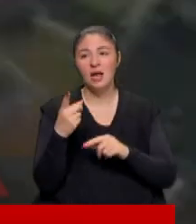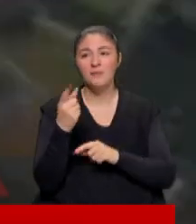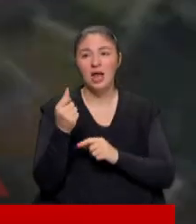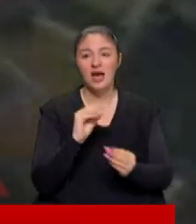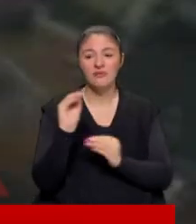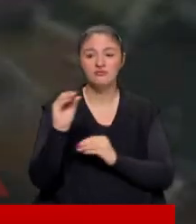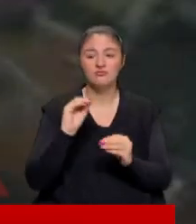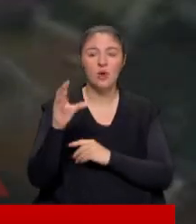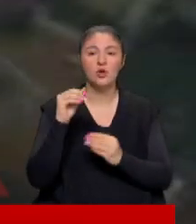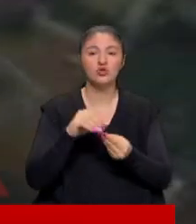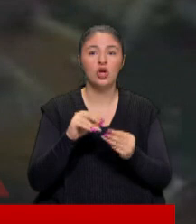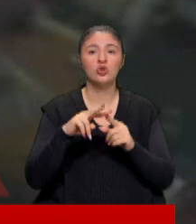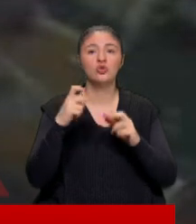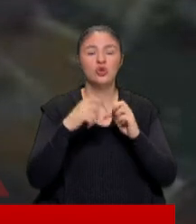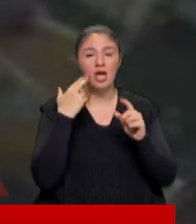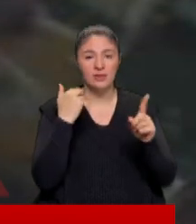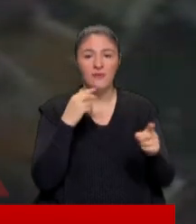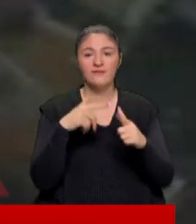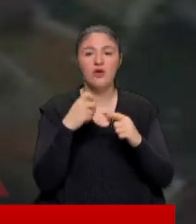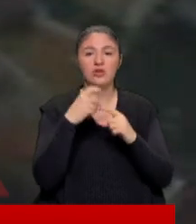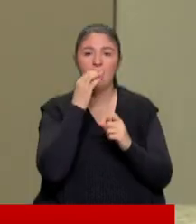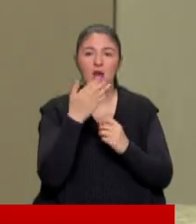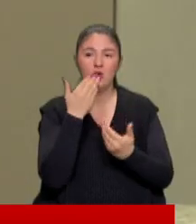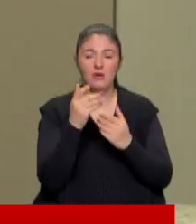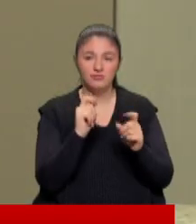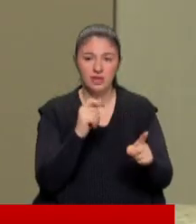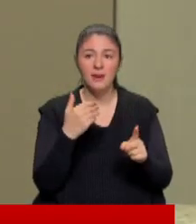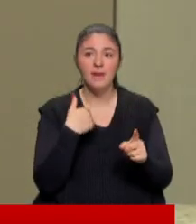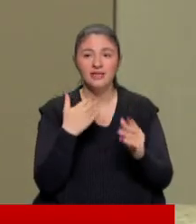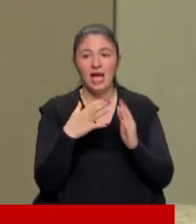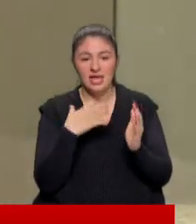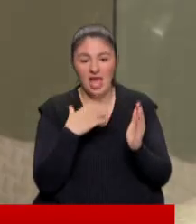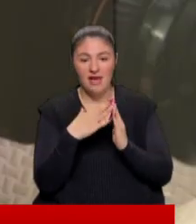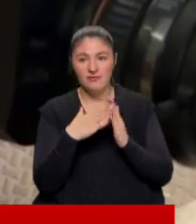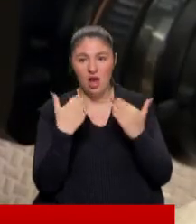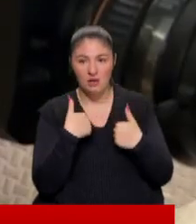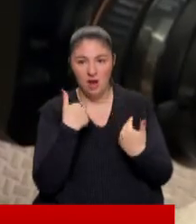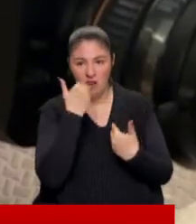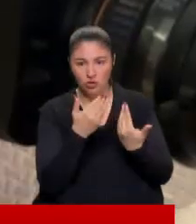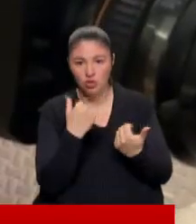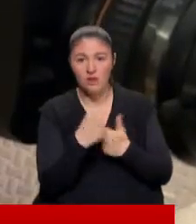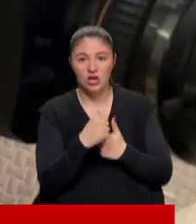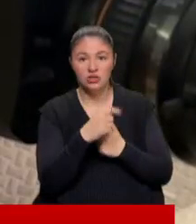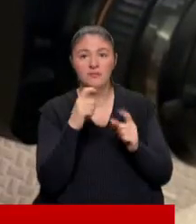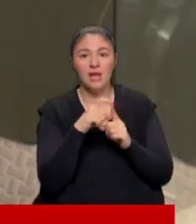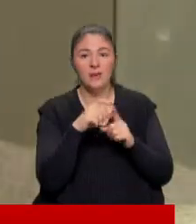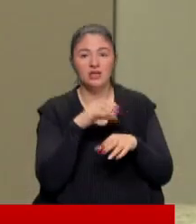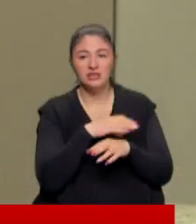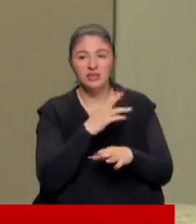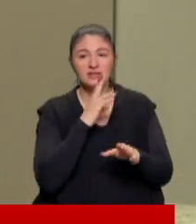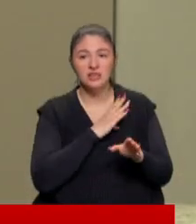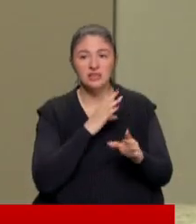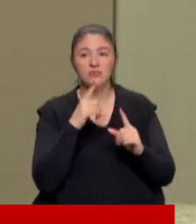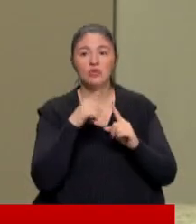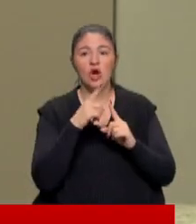para taşımakla suçlanan Nur Erkasap Fox Haber'e konuştu. Ben kendi evdeki durumumu da anlatıyorum. Eşim demans hastası,